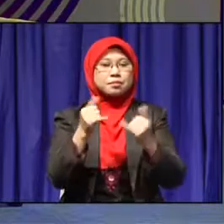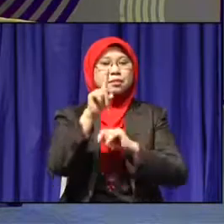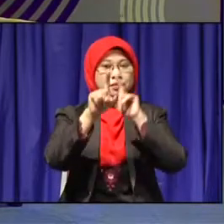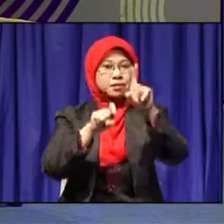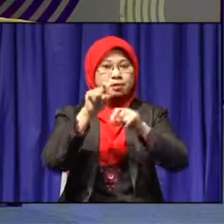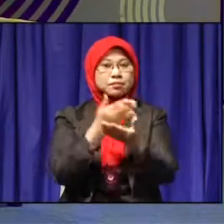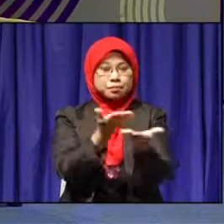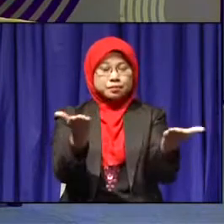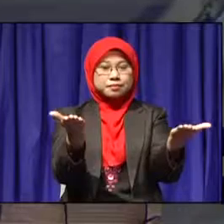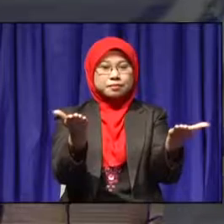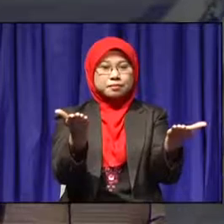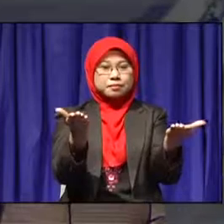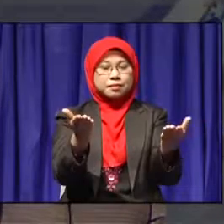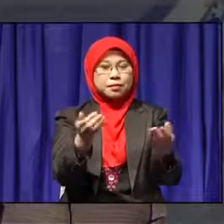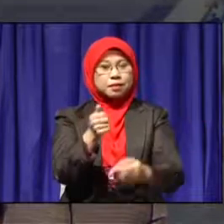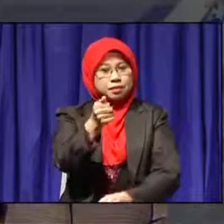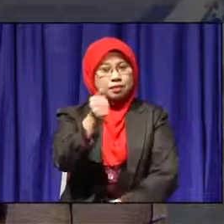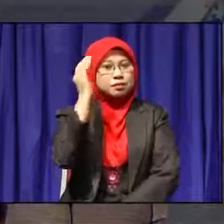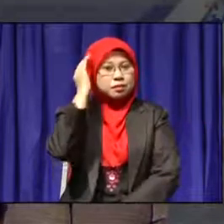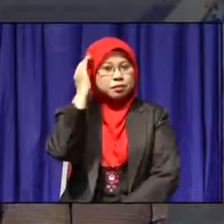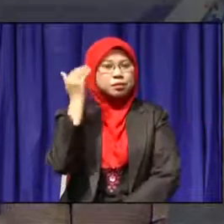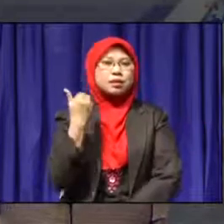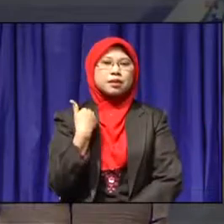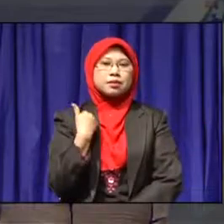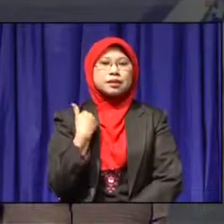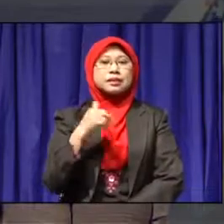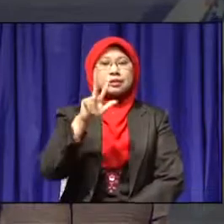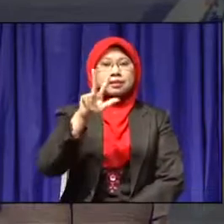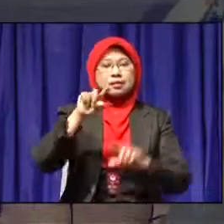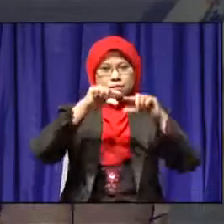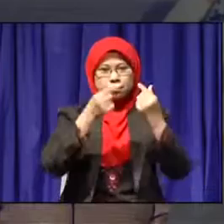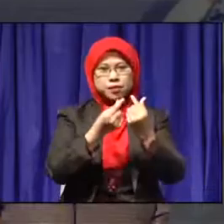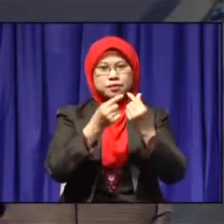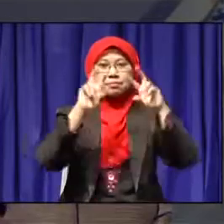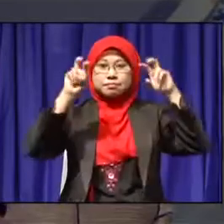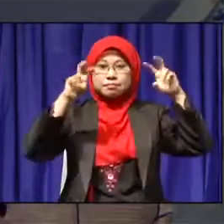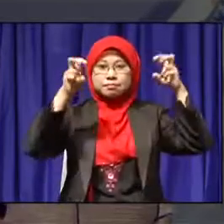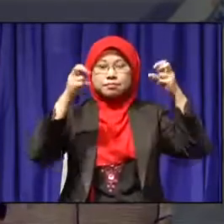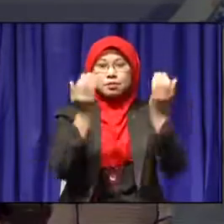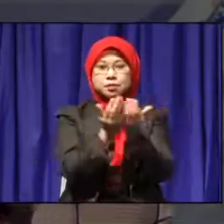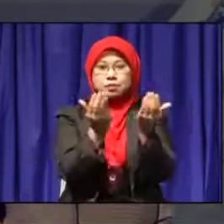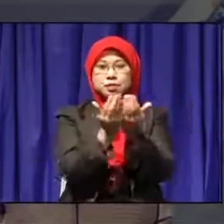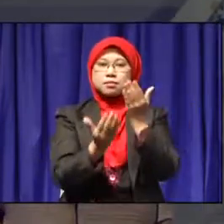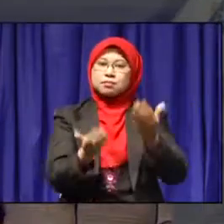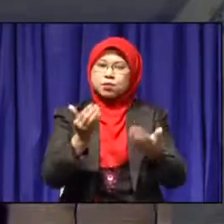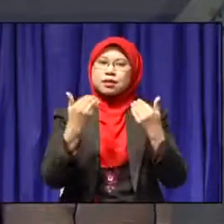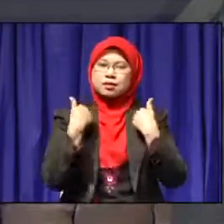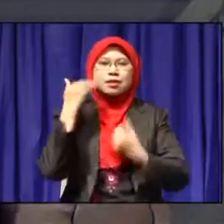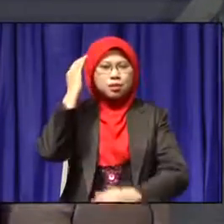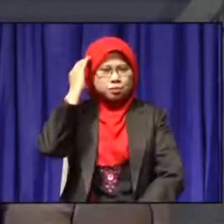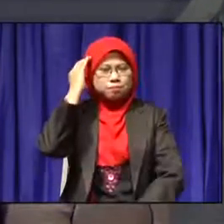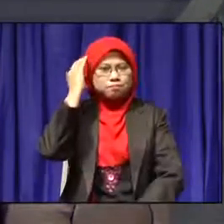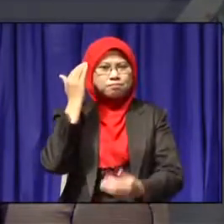bertanya kepada penonton semua harga anda tahu bahwa terdapat tiga kategori kumpulan mata pelajaran di sekolah Mungkin ada yang tahu